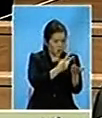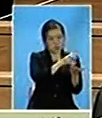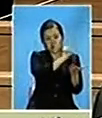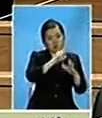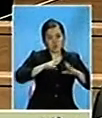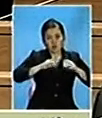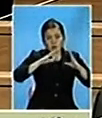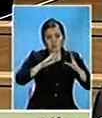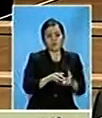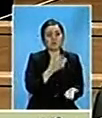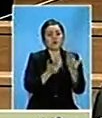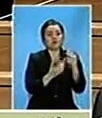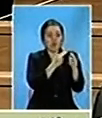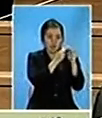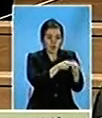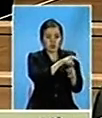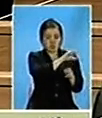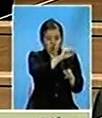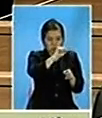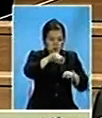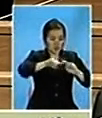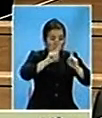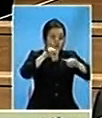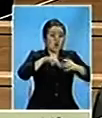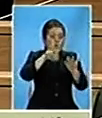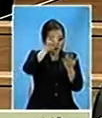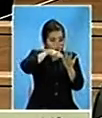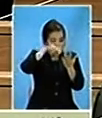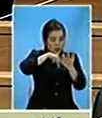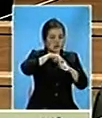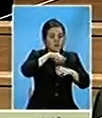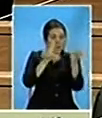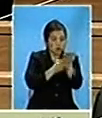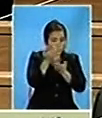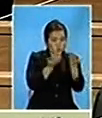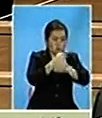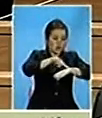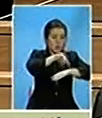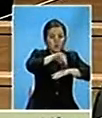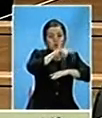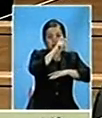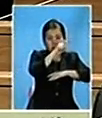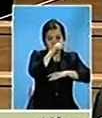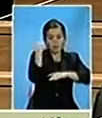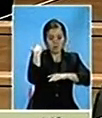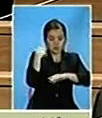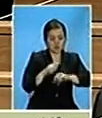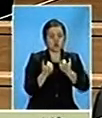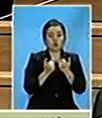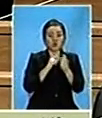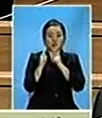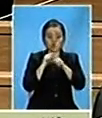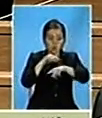งทางนั้นเขาไม่ยอมก็จะทำให้เสียเวลาไปนะครับโดยสรุปนะครับผมก็เพื่อประหยัดเวลาท่านประธ